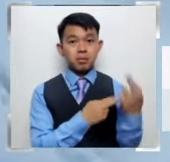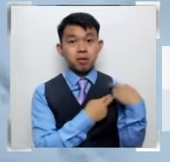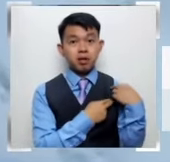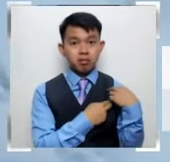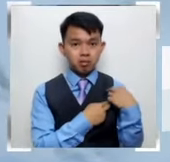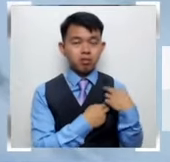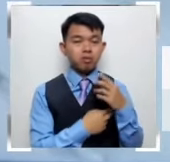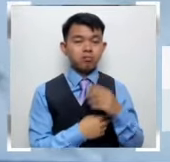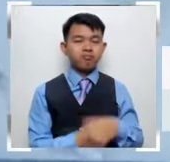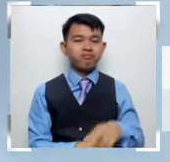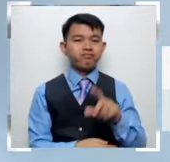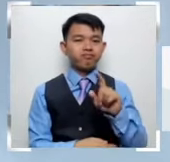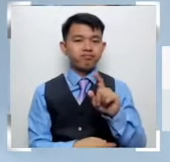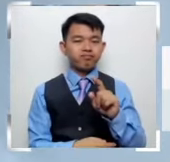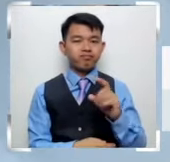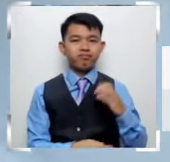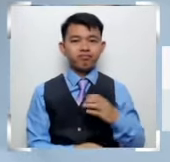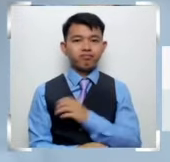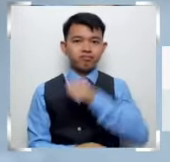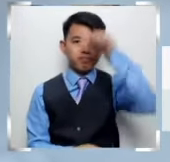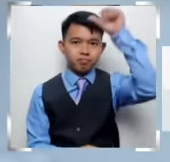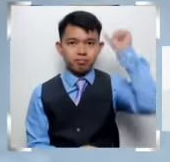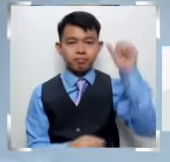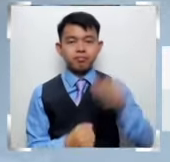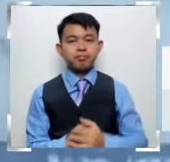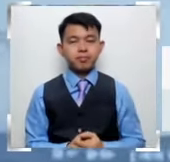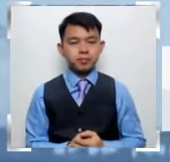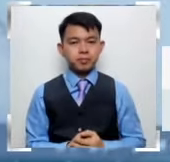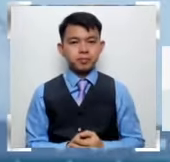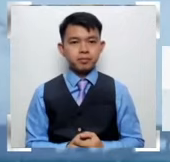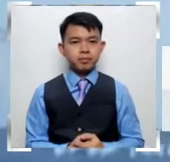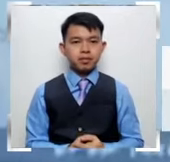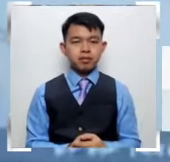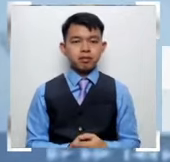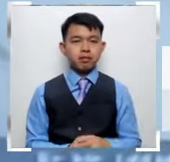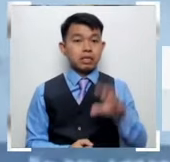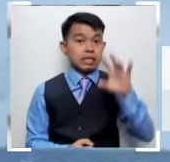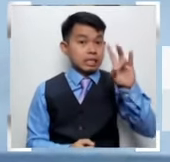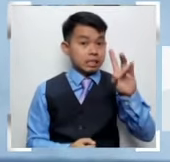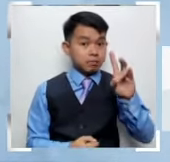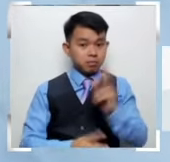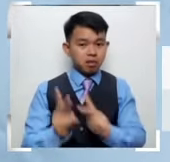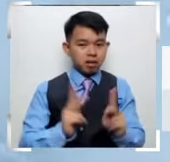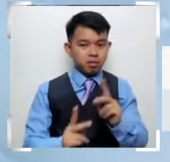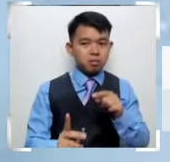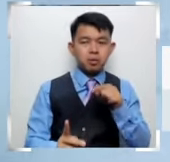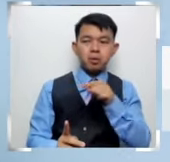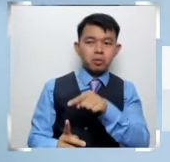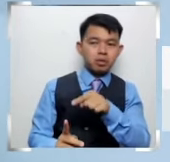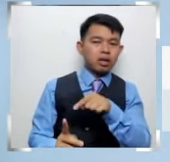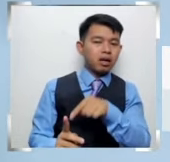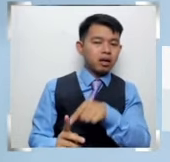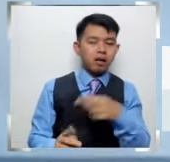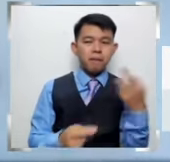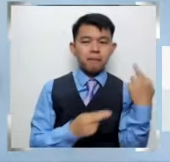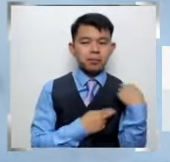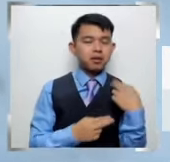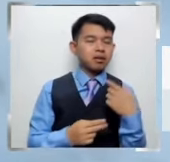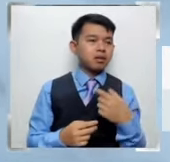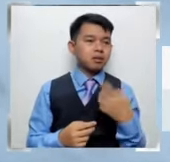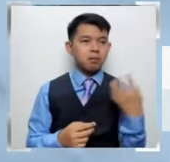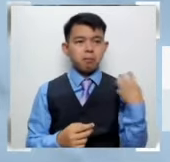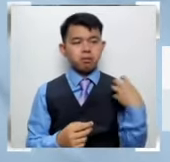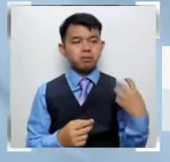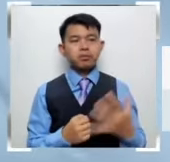Pito hanggang walong miyembro ng assault team na raw ang direktang nagturo kay Teves. Partikular dito ang video call kung saan kausap raw ni